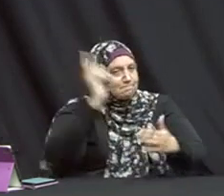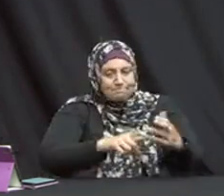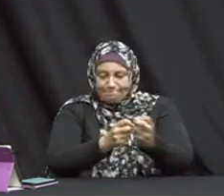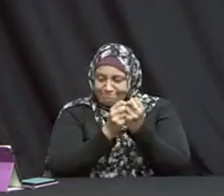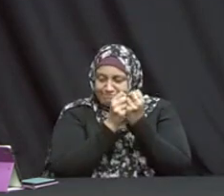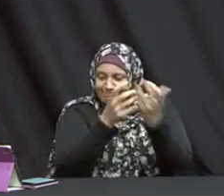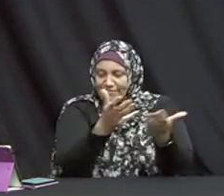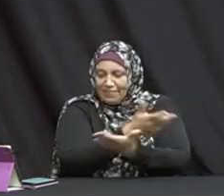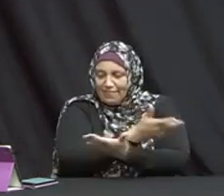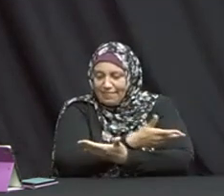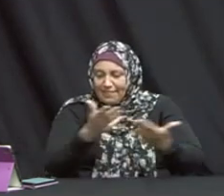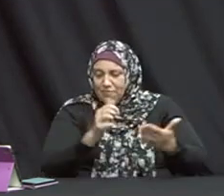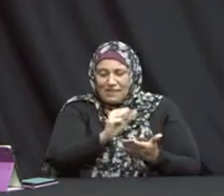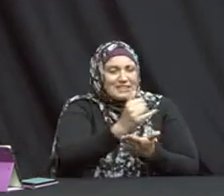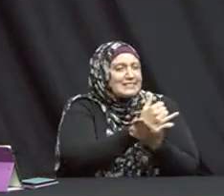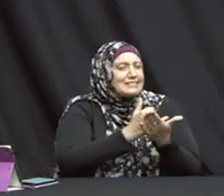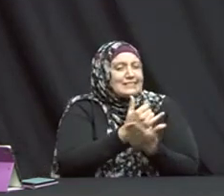ربهم